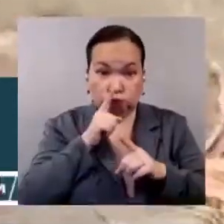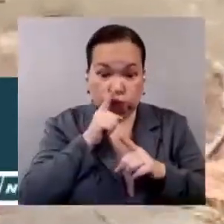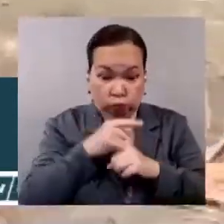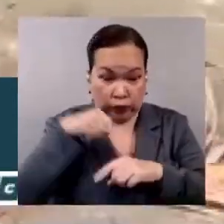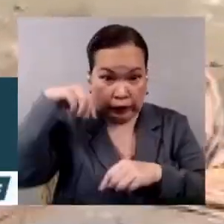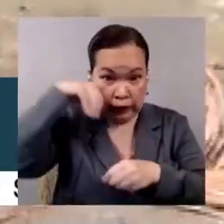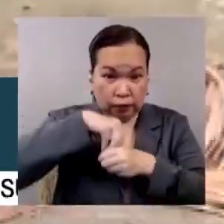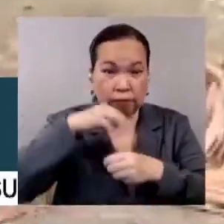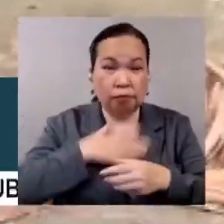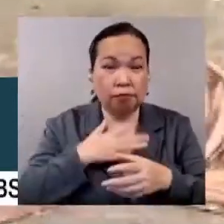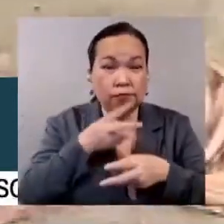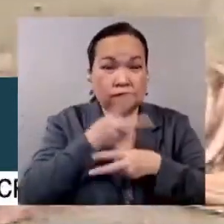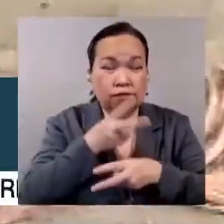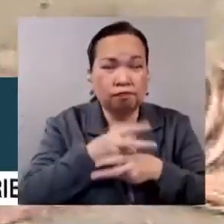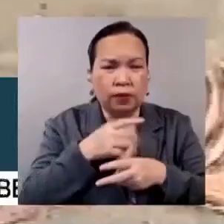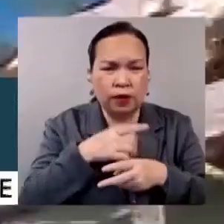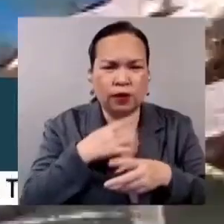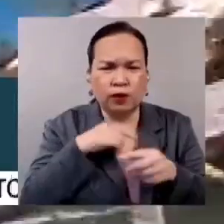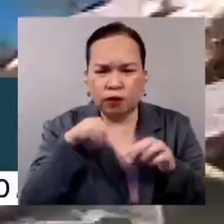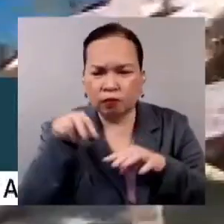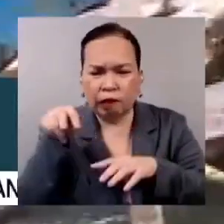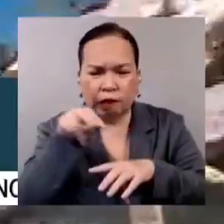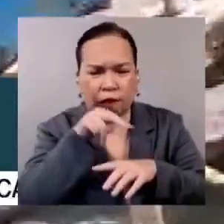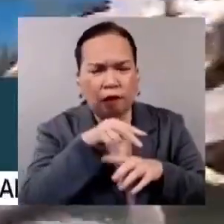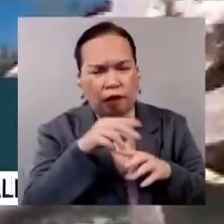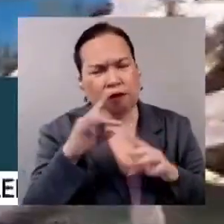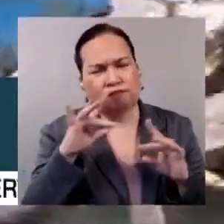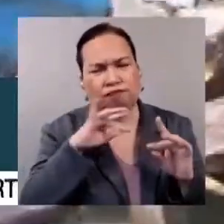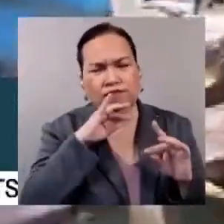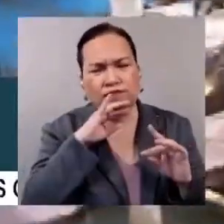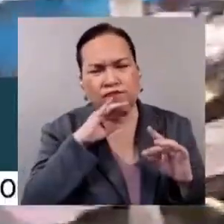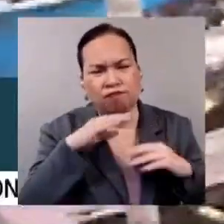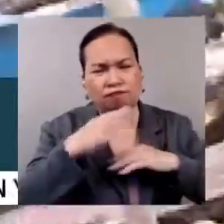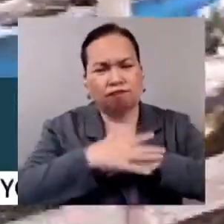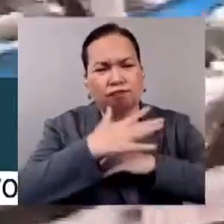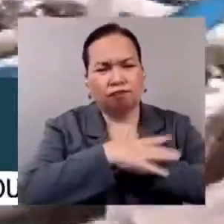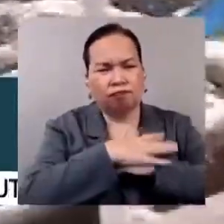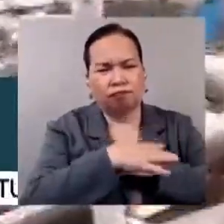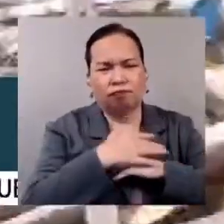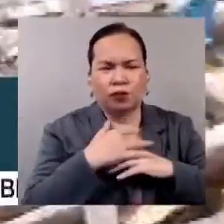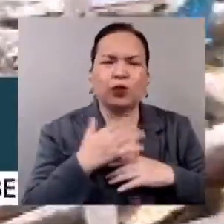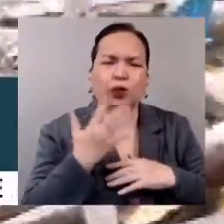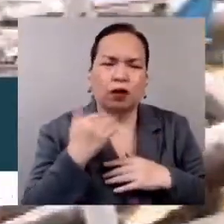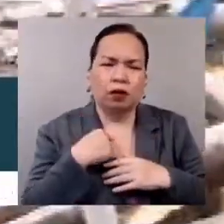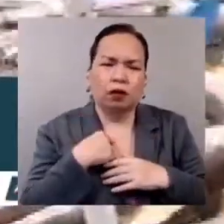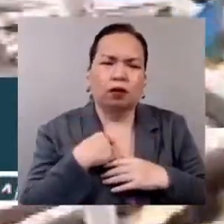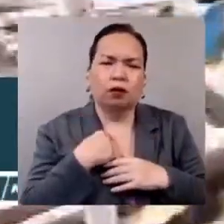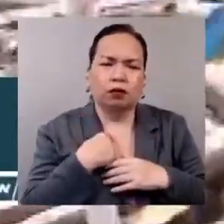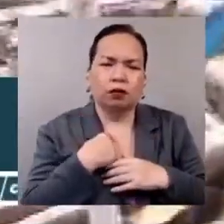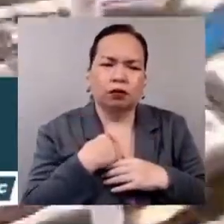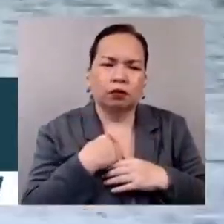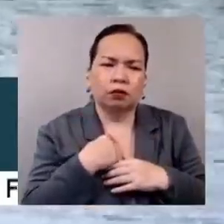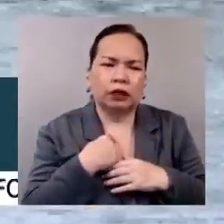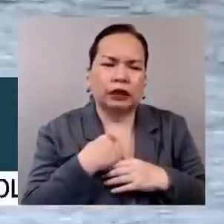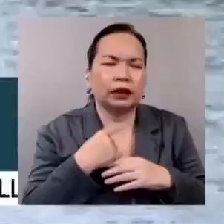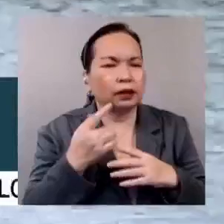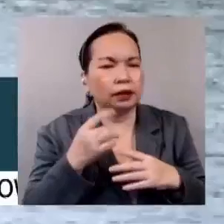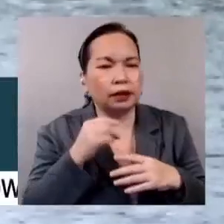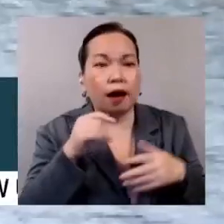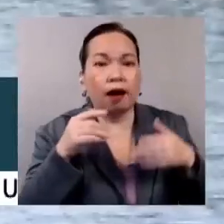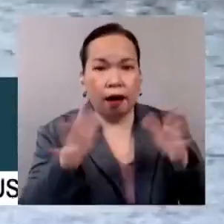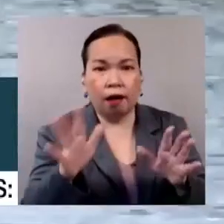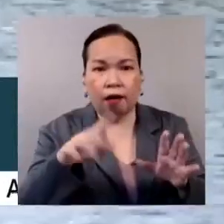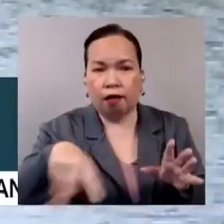ako nakikita na oil spill, na oil pad dun sa ating dalampasigan. That's the reason why din naman, na hindi ko naman din pinayagan yung